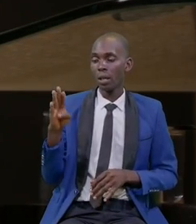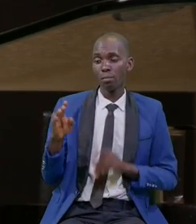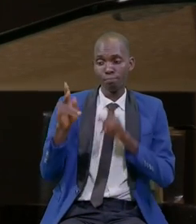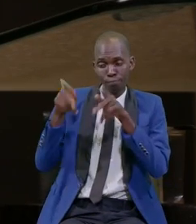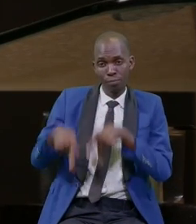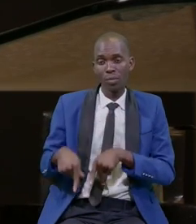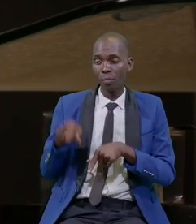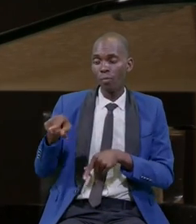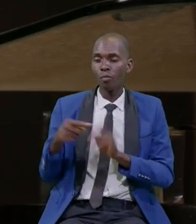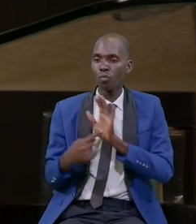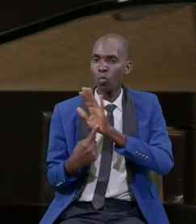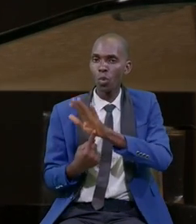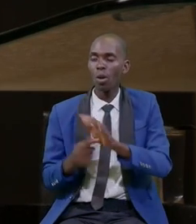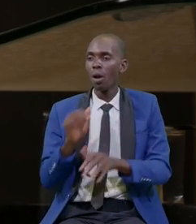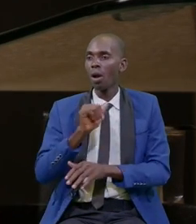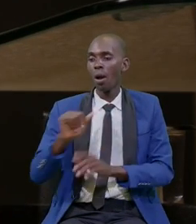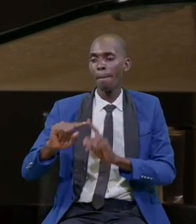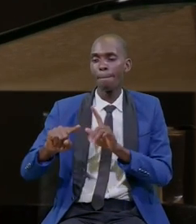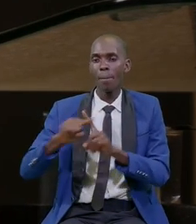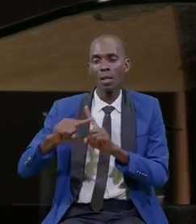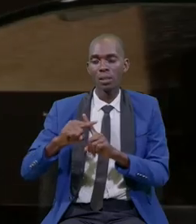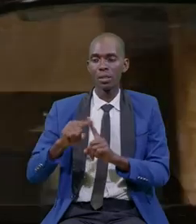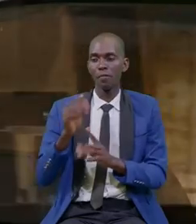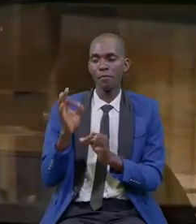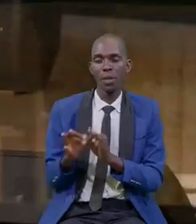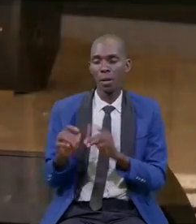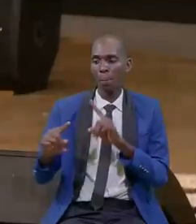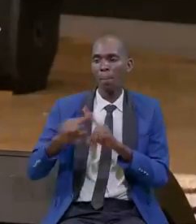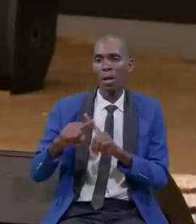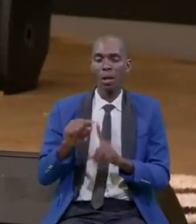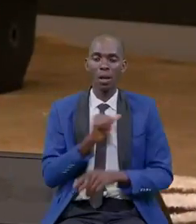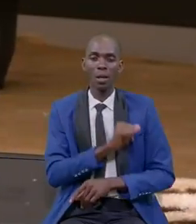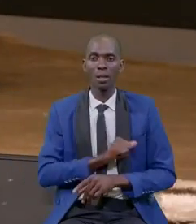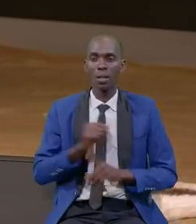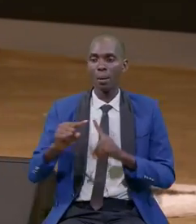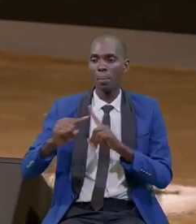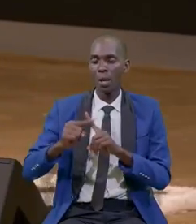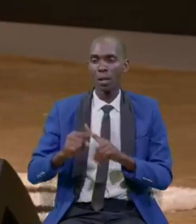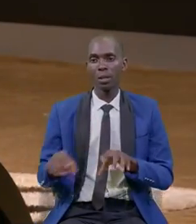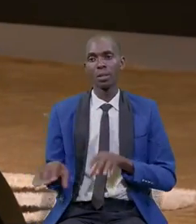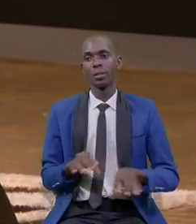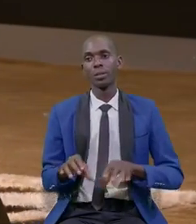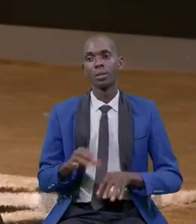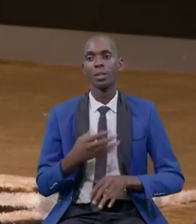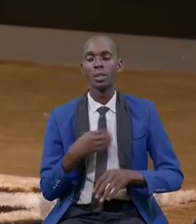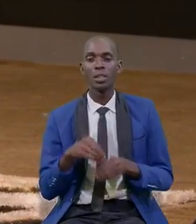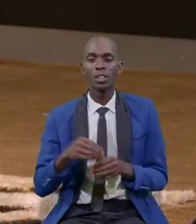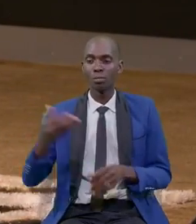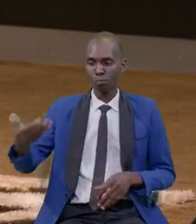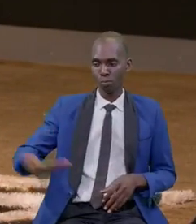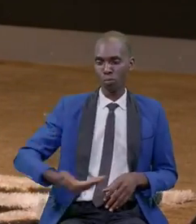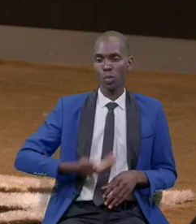a démontré une attitude positive, une foi positive, une action positive